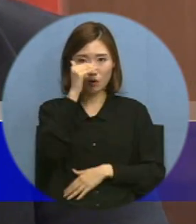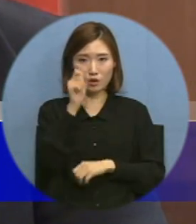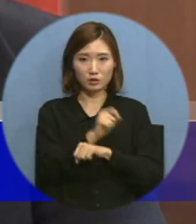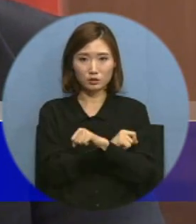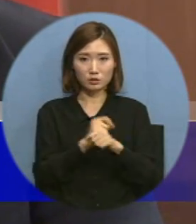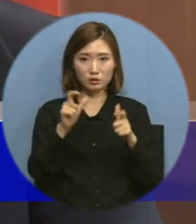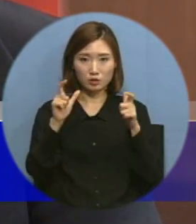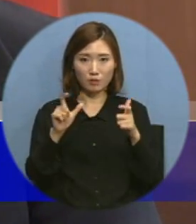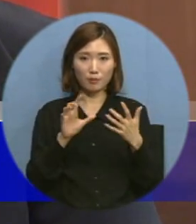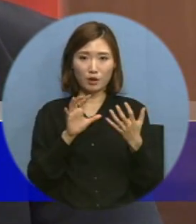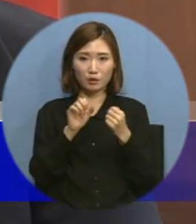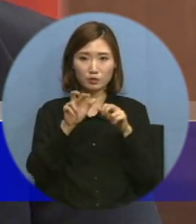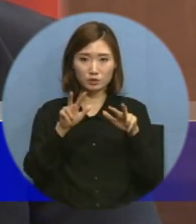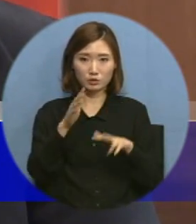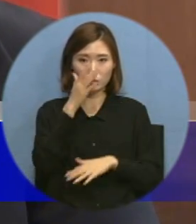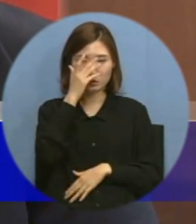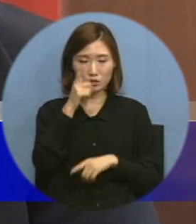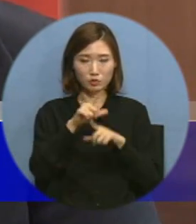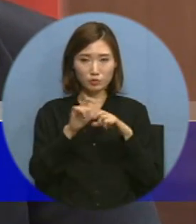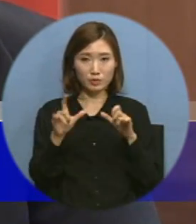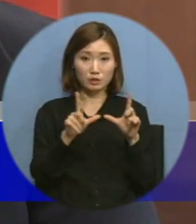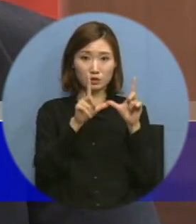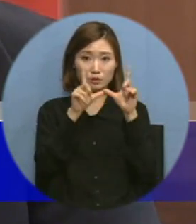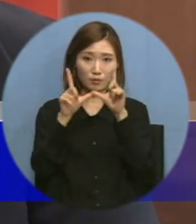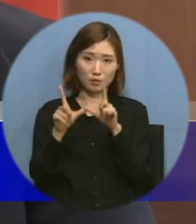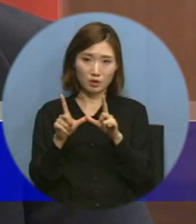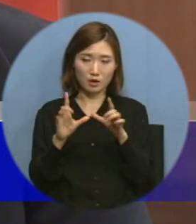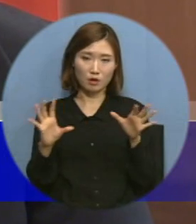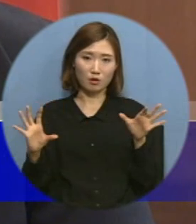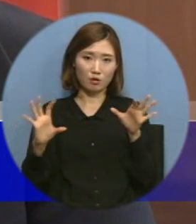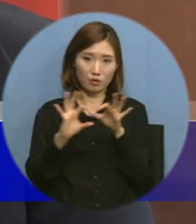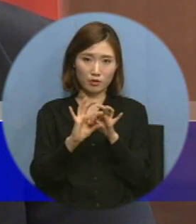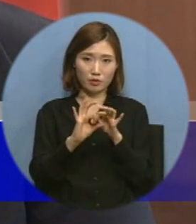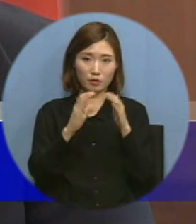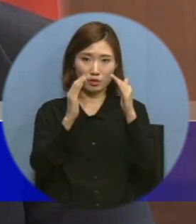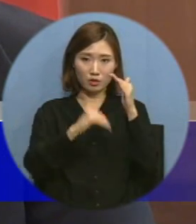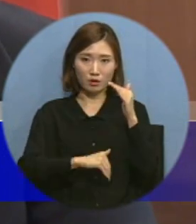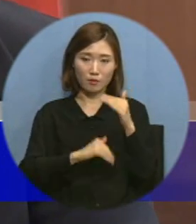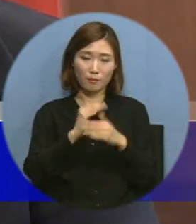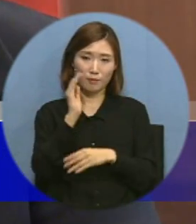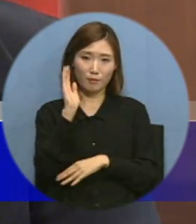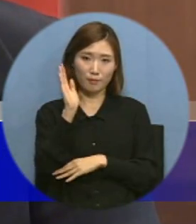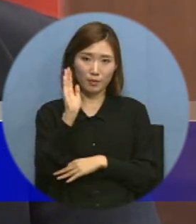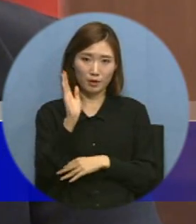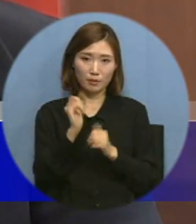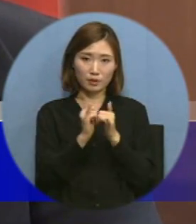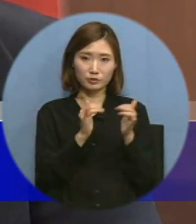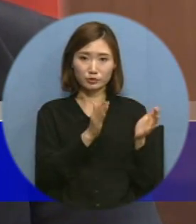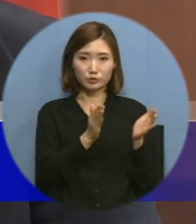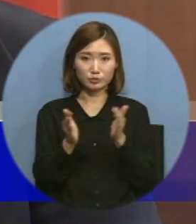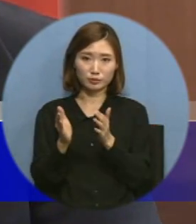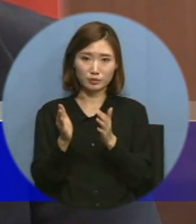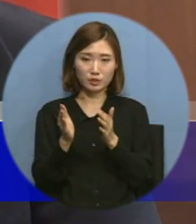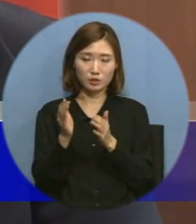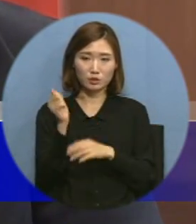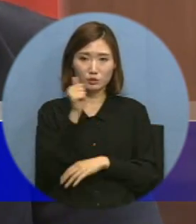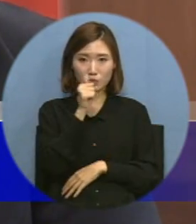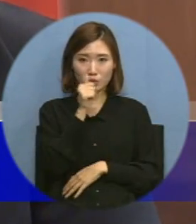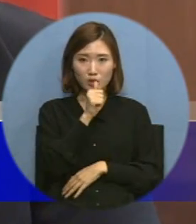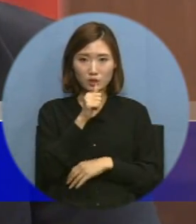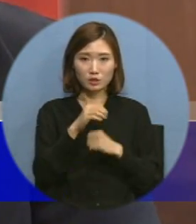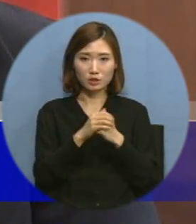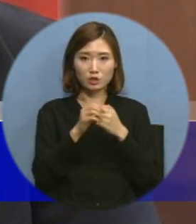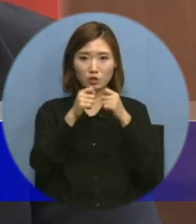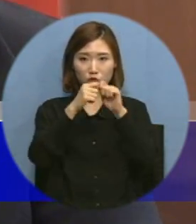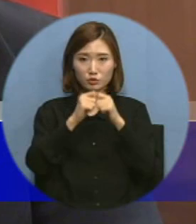등은 바로 지금 용산 구민들의 삶과 직결된 사들입니다 발표자들이 준비하신 내용 속에는 구체적인